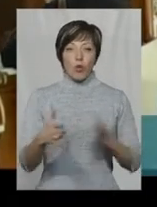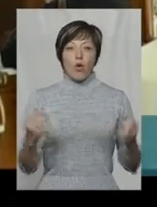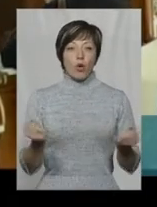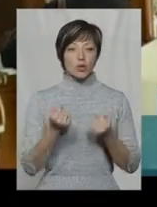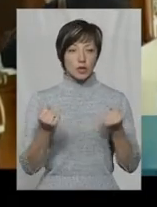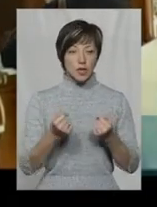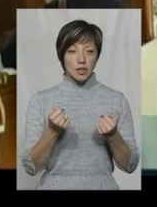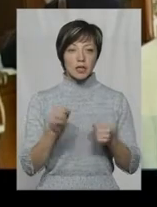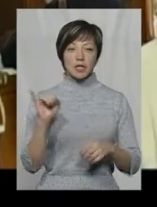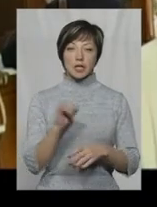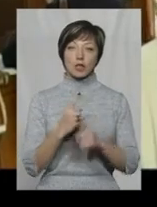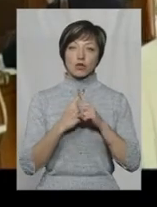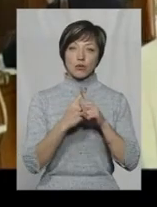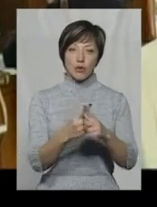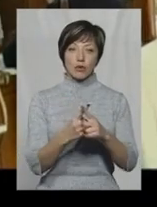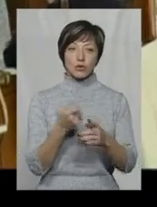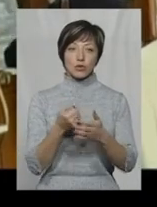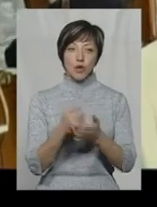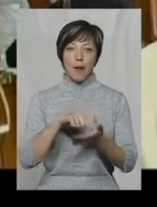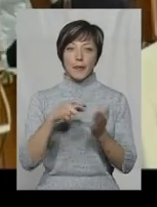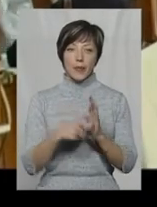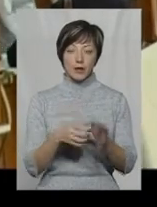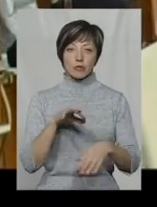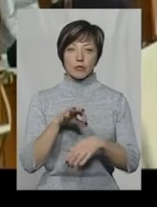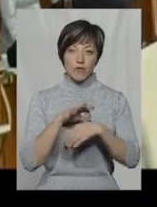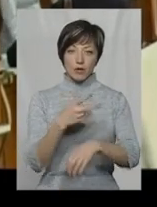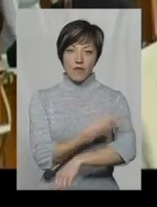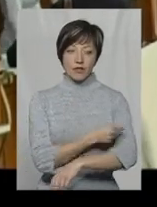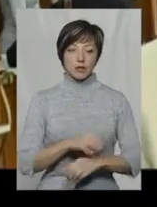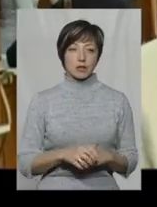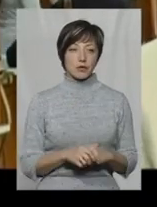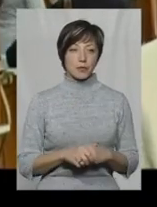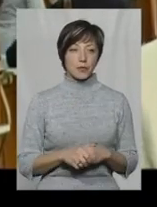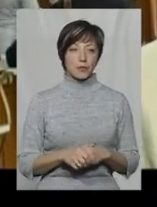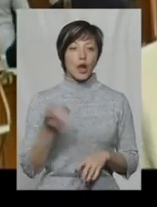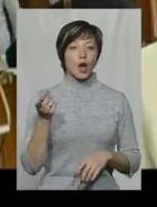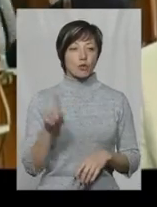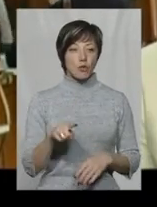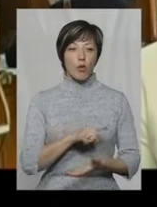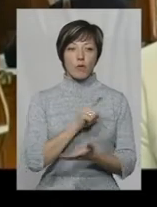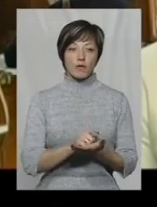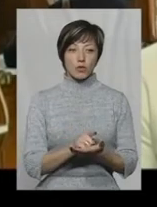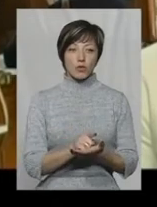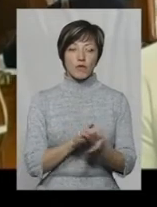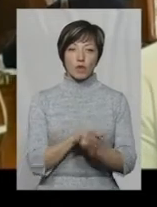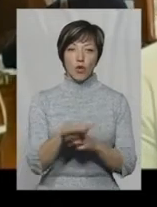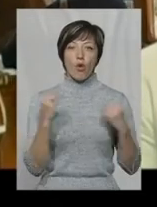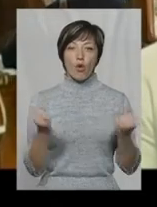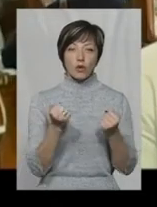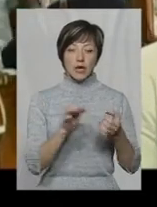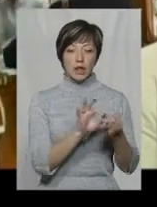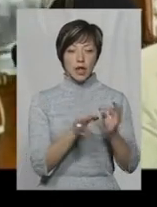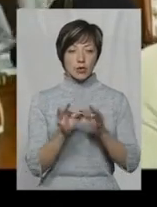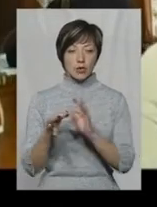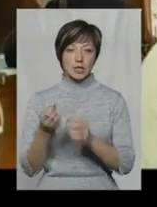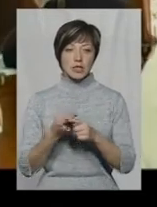і запроваджують маніпуляційно, де йому і проведуть вакцинацію. Тому обов'язково дотримуватись холодовий ланцюг, тому